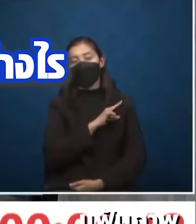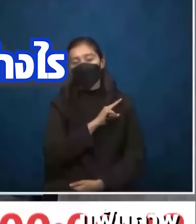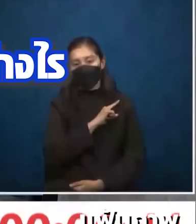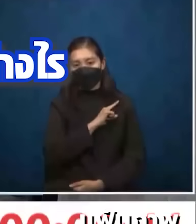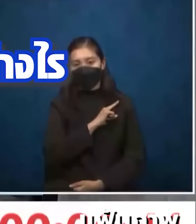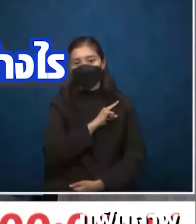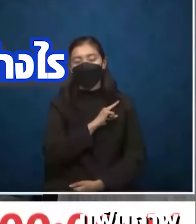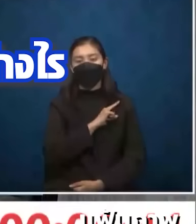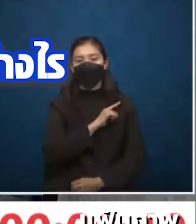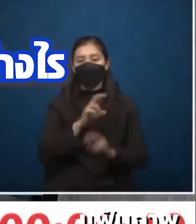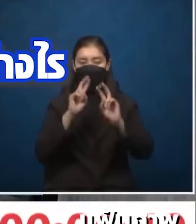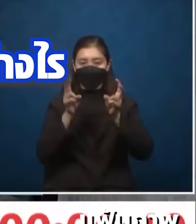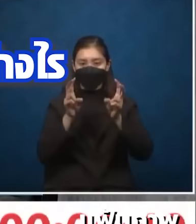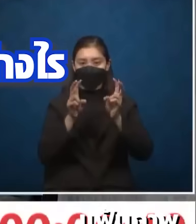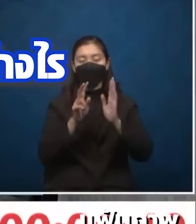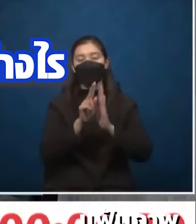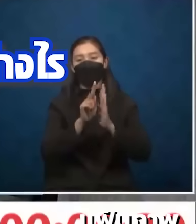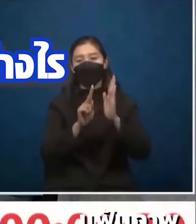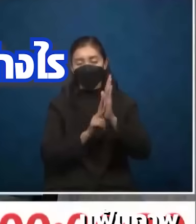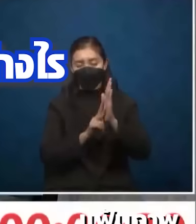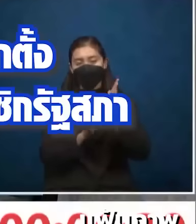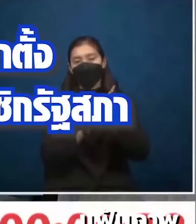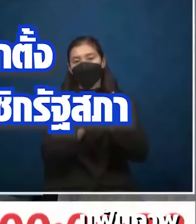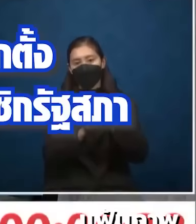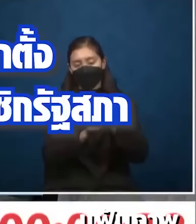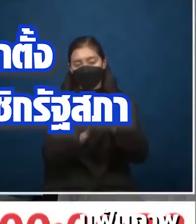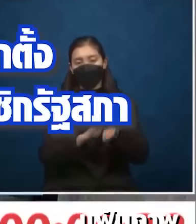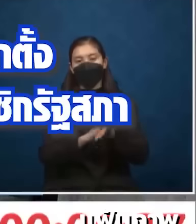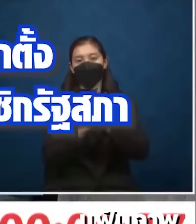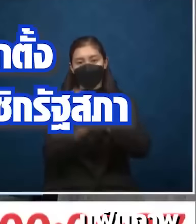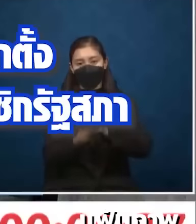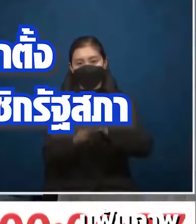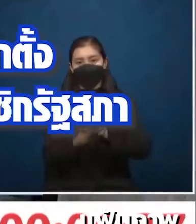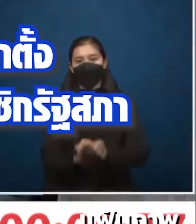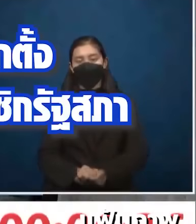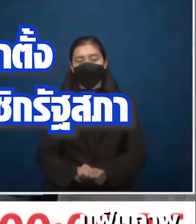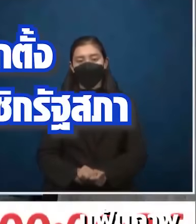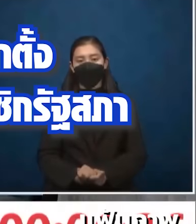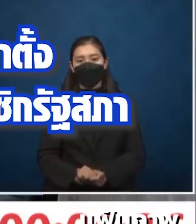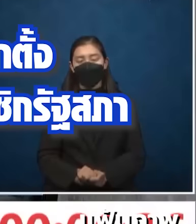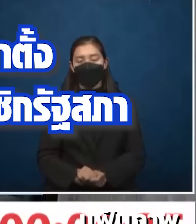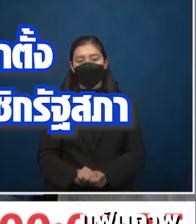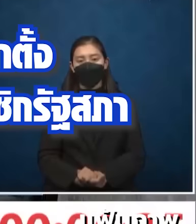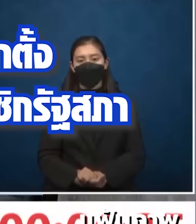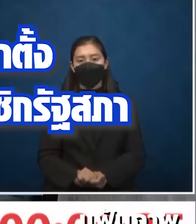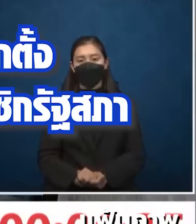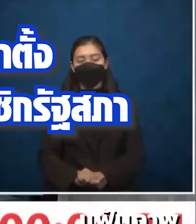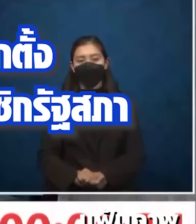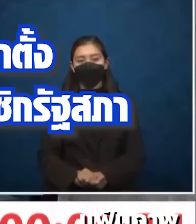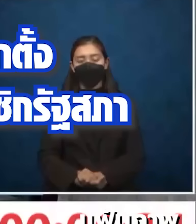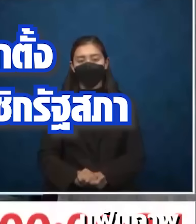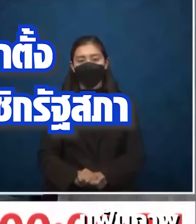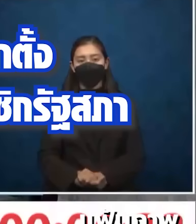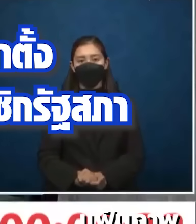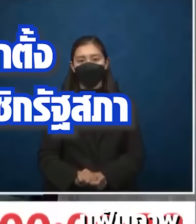รจนต้องไปยกร่างมาใหม่ทั้งฉบับตอนนี้เมื่อมีสภาที่ส.ส.มาจากการเลือกตั้งแ